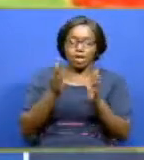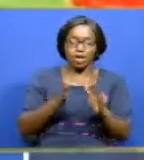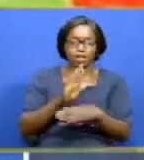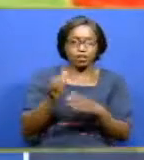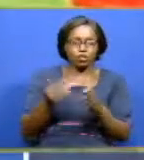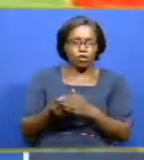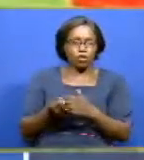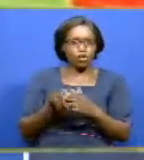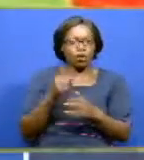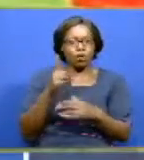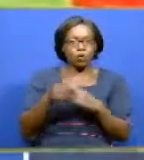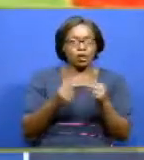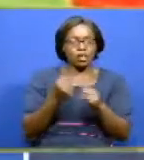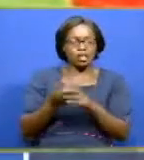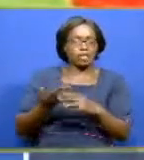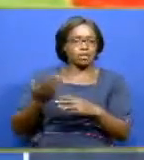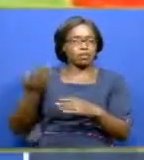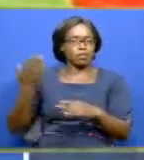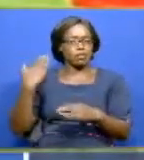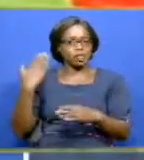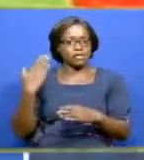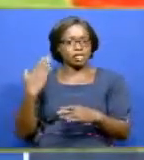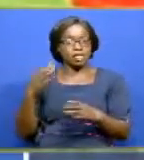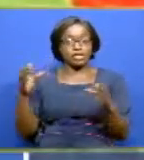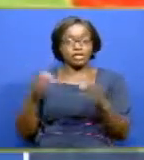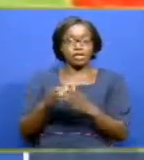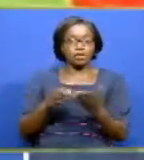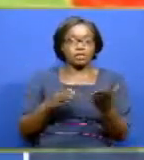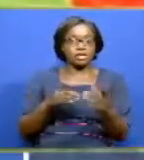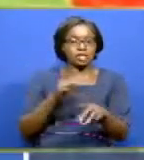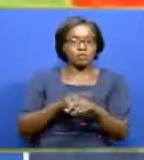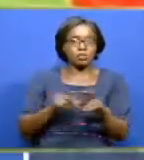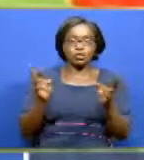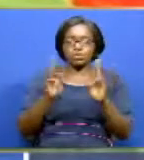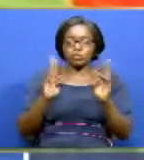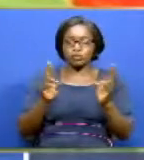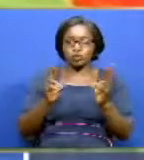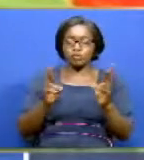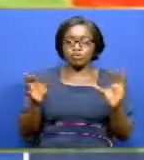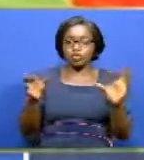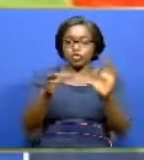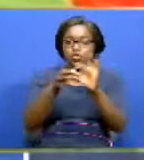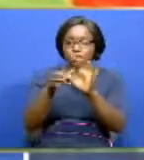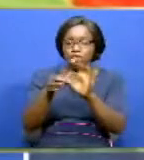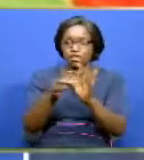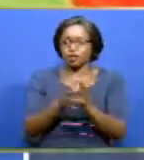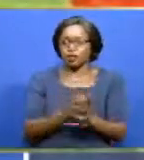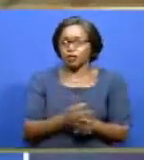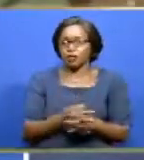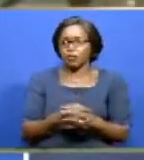kazi mwaka mmoja uliopita kampuni hiyo ilipokuwa ikijiandaa kwa muungano huo.